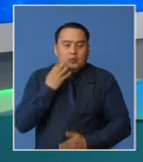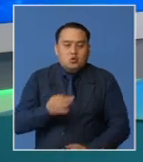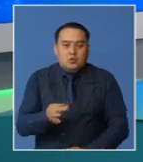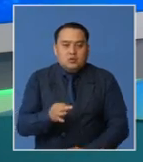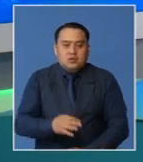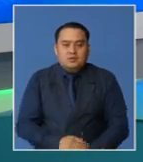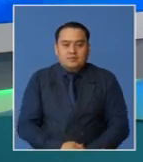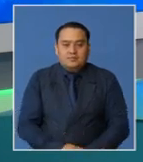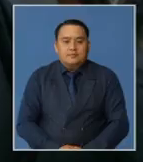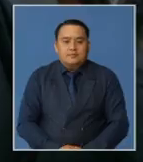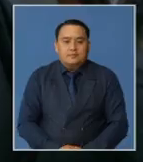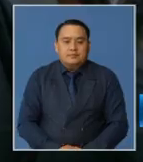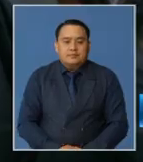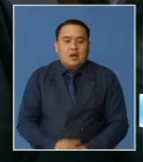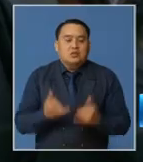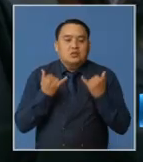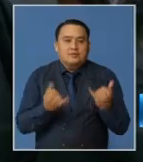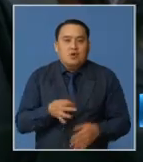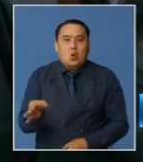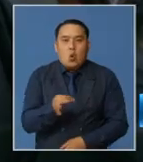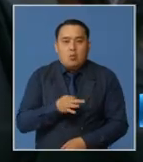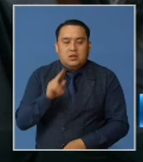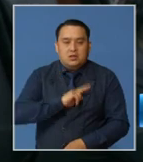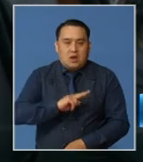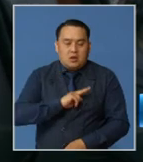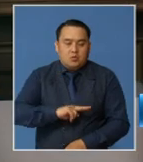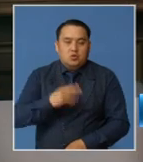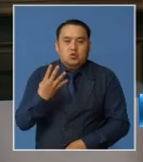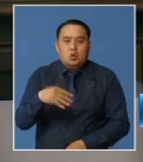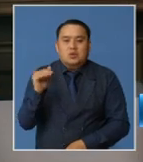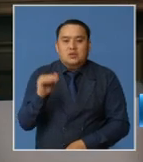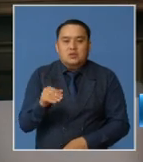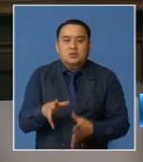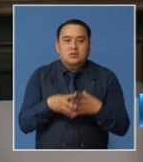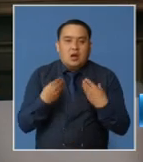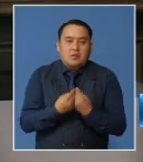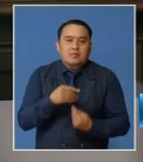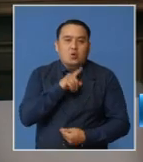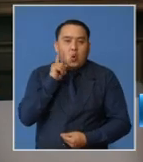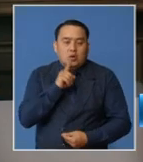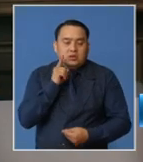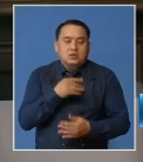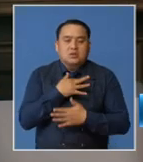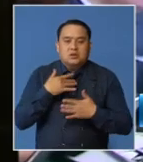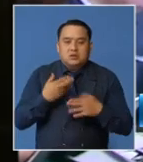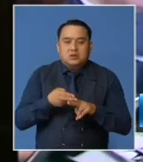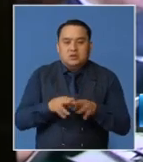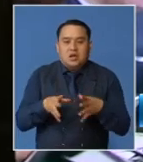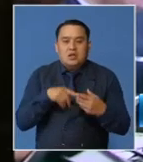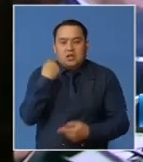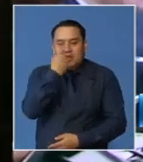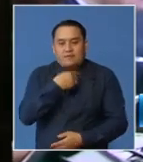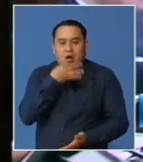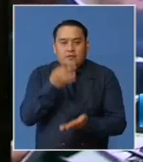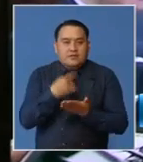области. На сегодня в области порядка 40 тысяч многодетных семей. Индивидуальную работу с каждой из них ведут